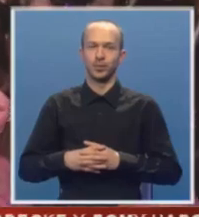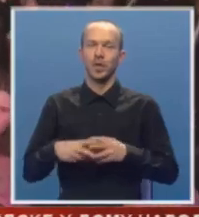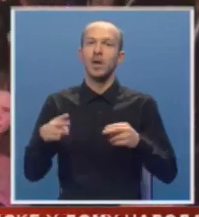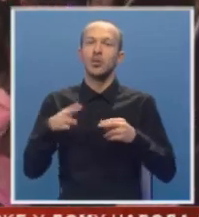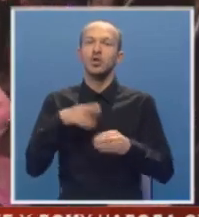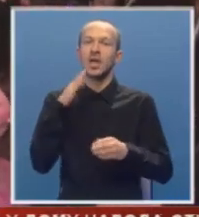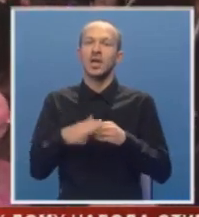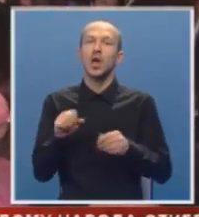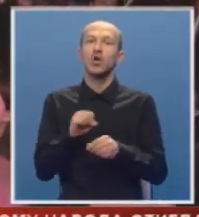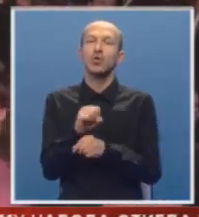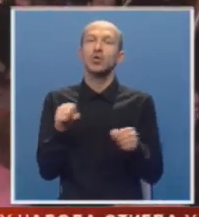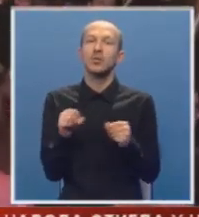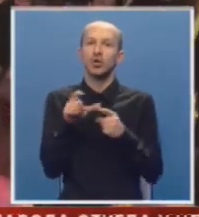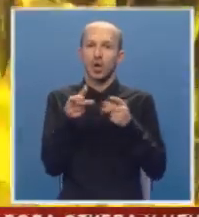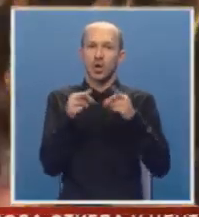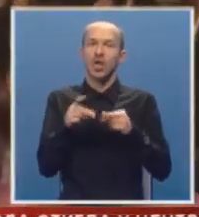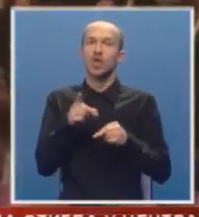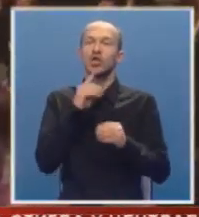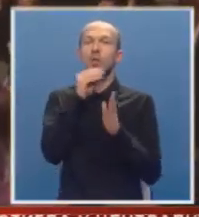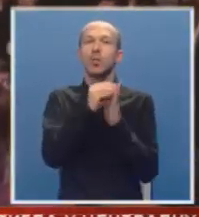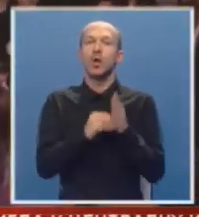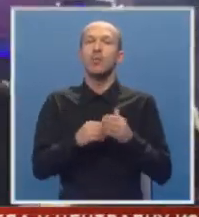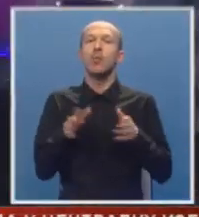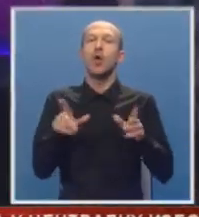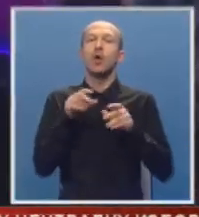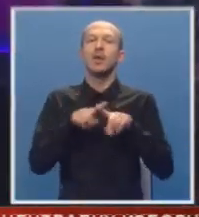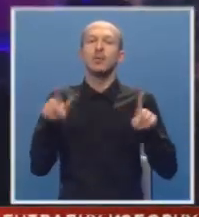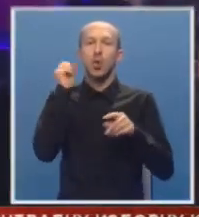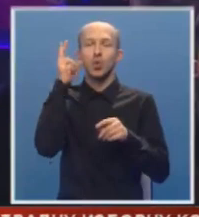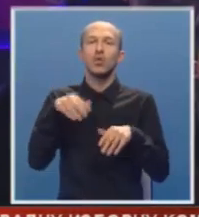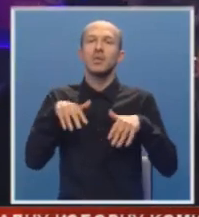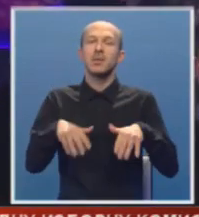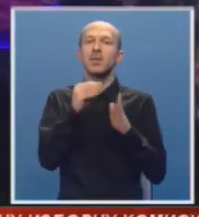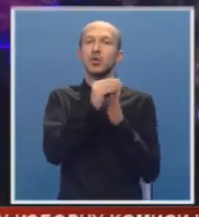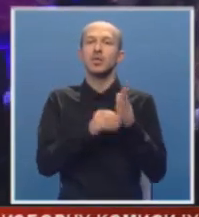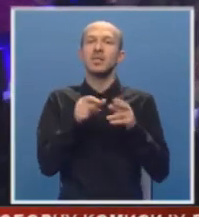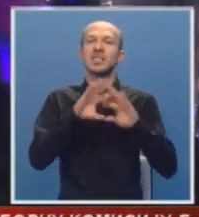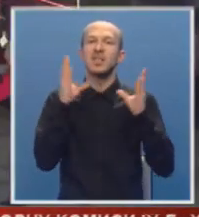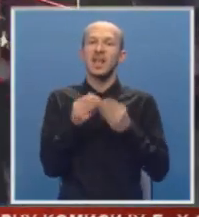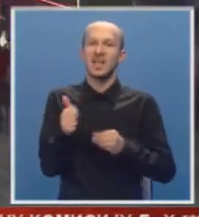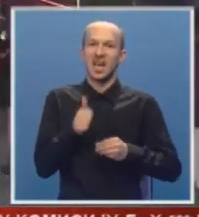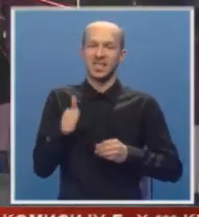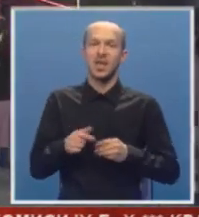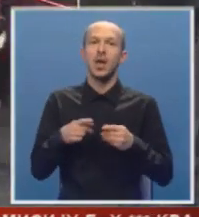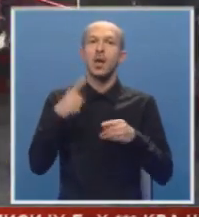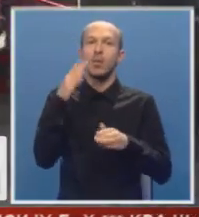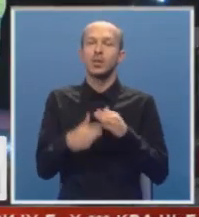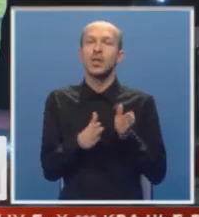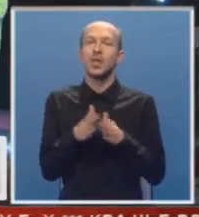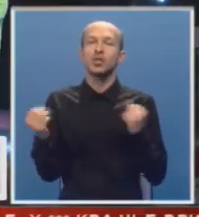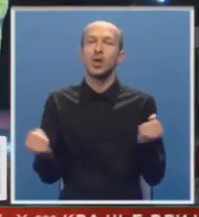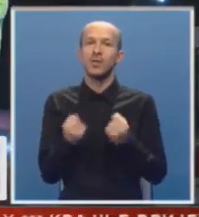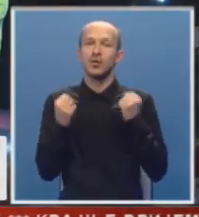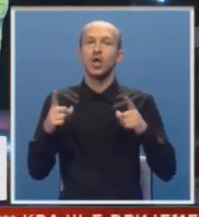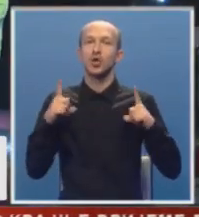Bliže se kraj Dobojskoj zimskoj čaroliji, čiji je program obilovao kulturnim i zabavnim događajima za sve generacije. Posljednja u nizu